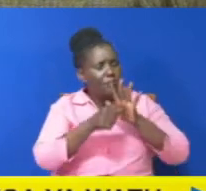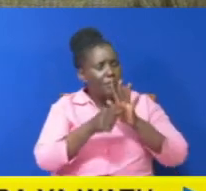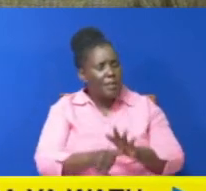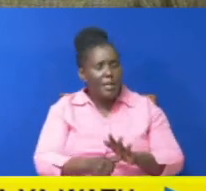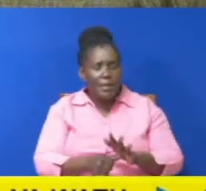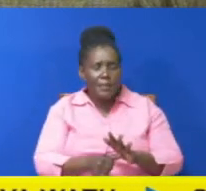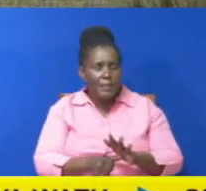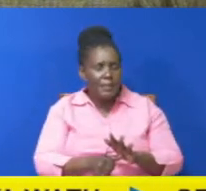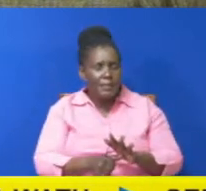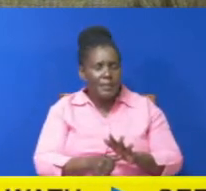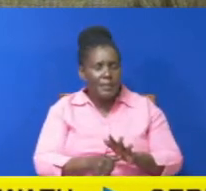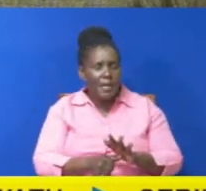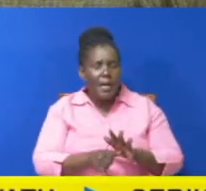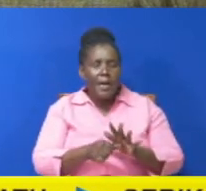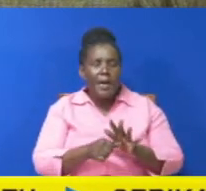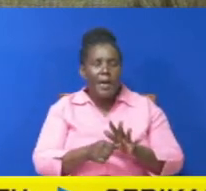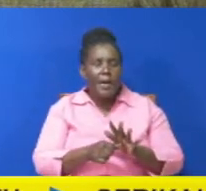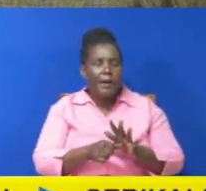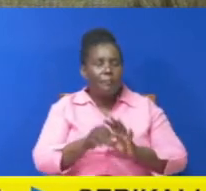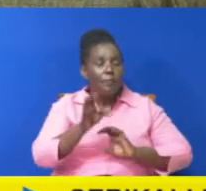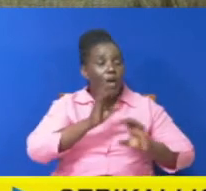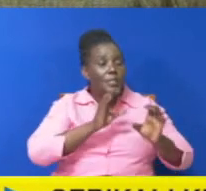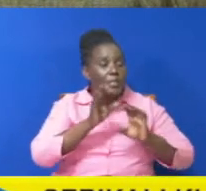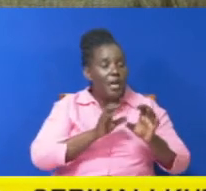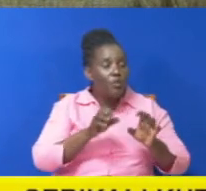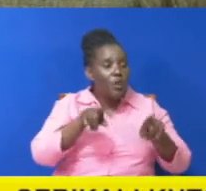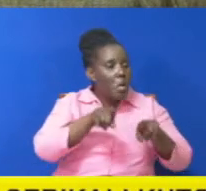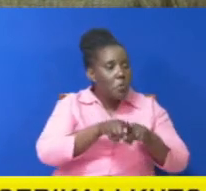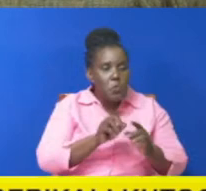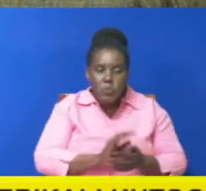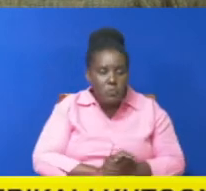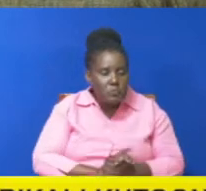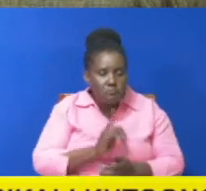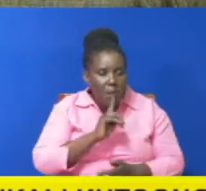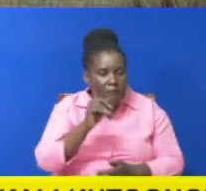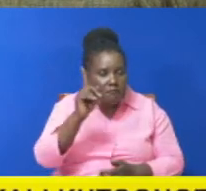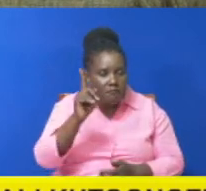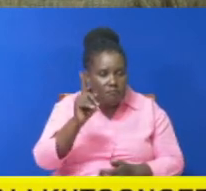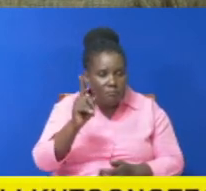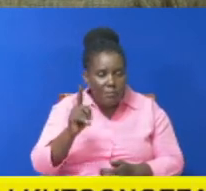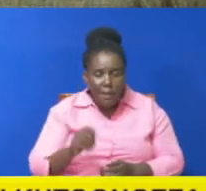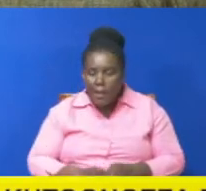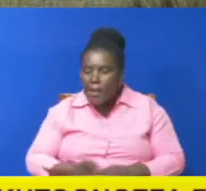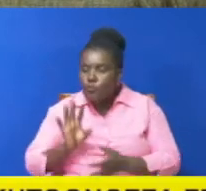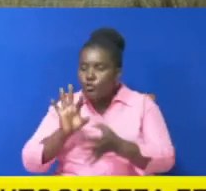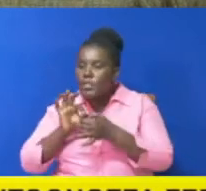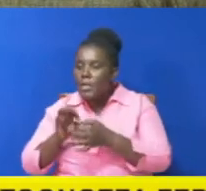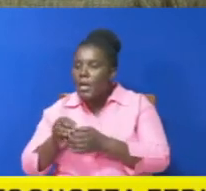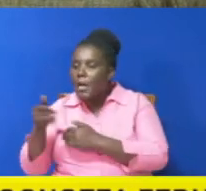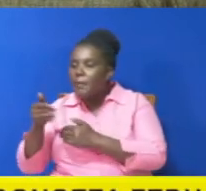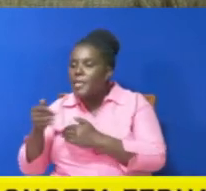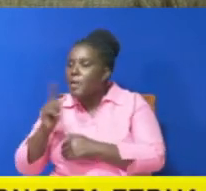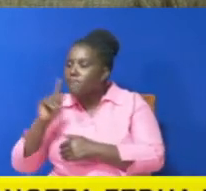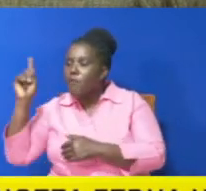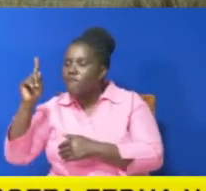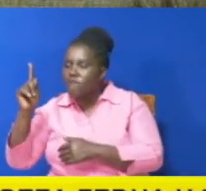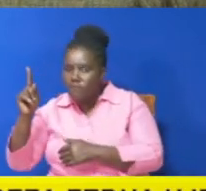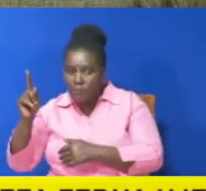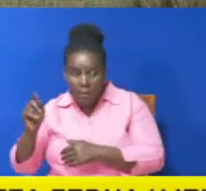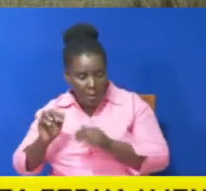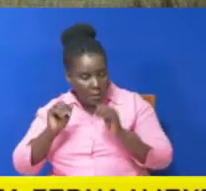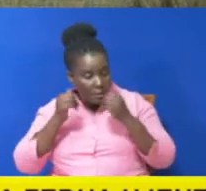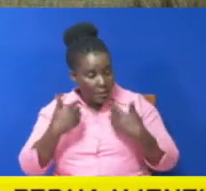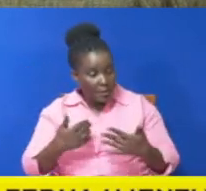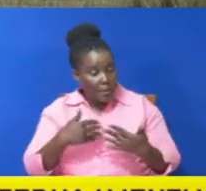hataki uwasiliane na rafiki. Yaani anakubana kiasi kwamba hupumui. Kwa tunasema mazingira ambayo yanatakiwa tuseme kwamba uvumilivu unatakiwa